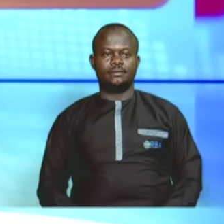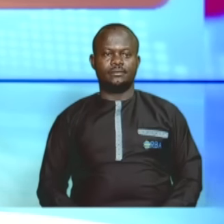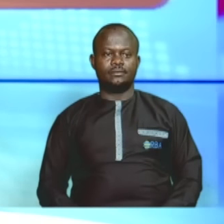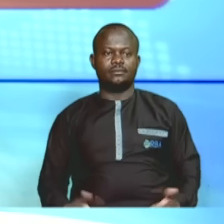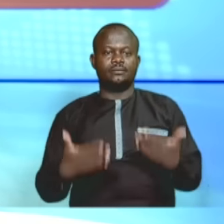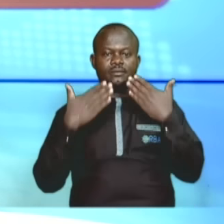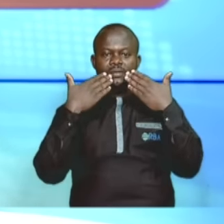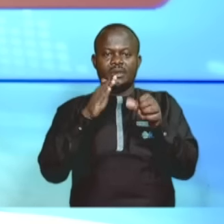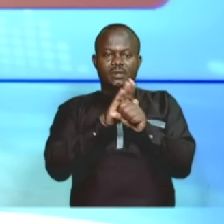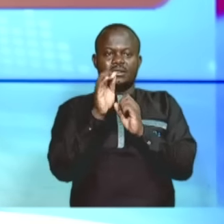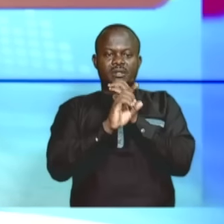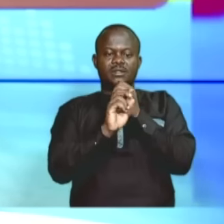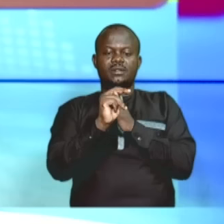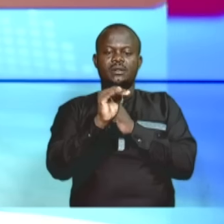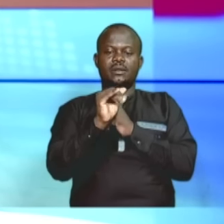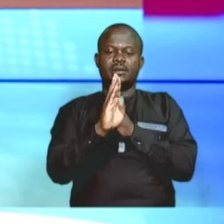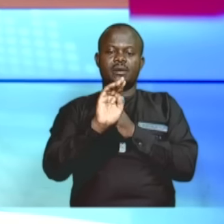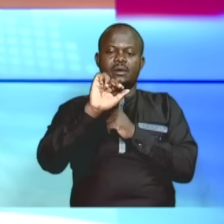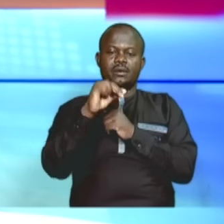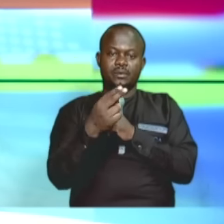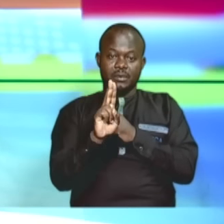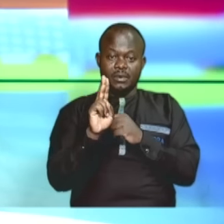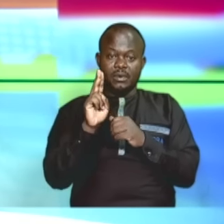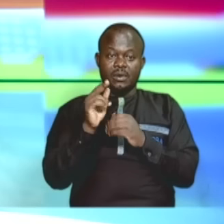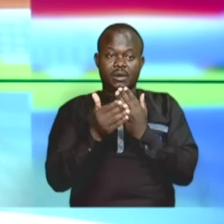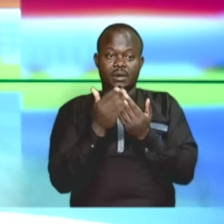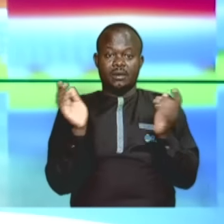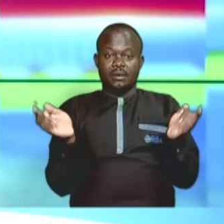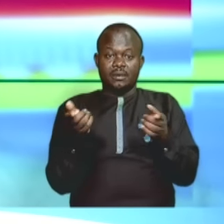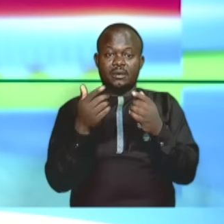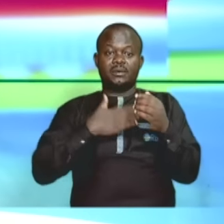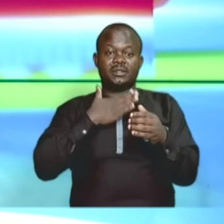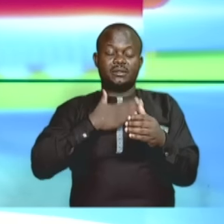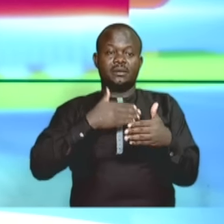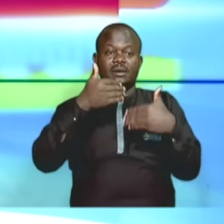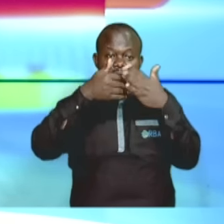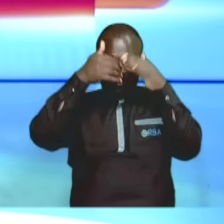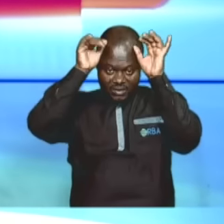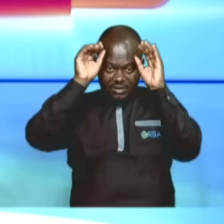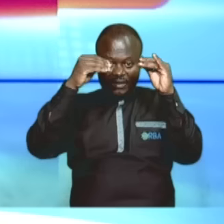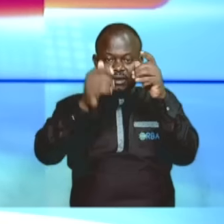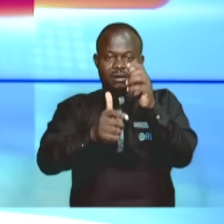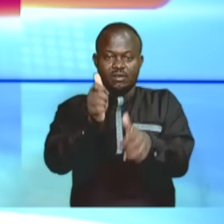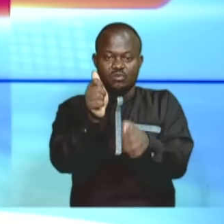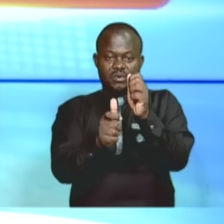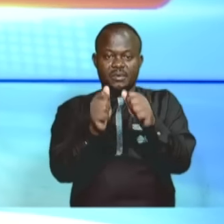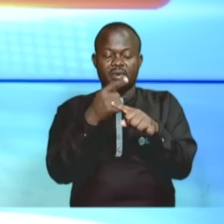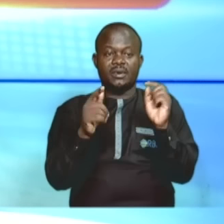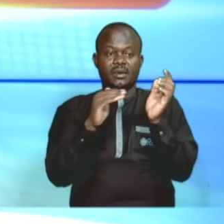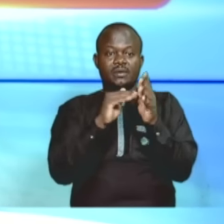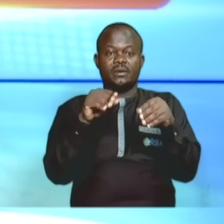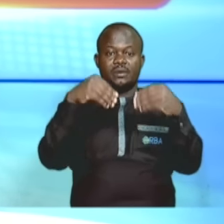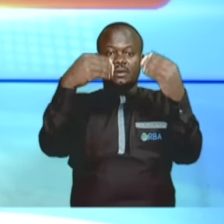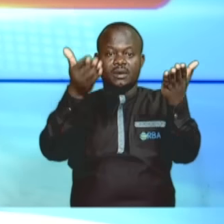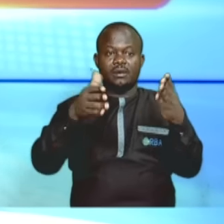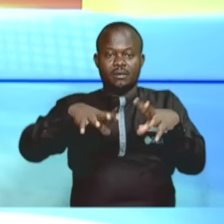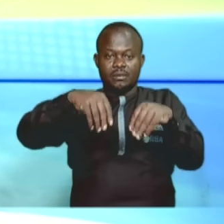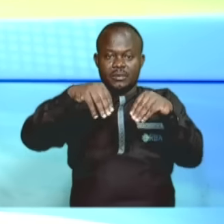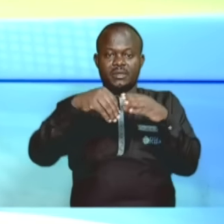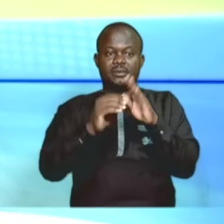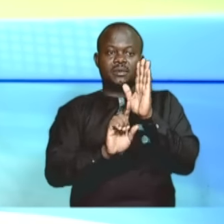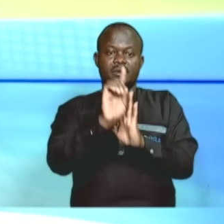mu karere ka Nyabihu hari aborozi bishimira kuba barorojwe inka zitanga umukamo kandi bakanahabwa ubwatsi bwa